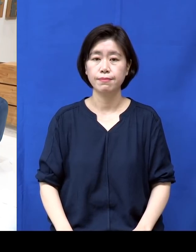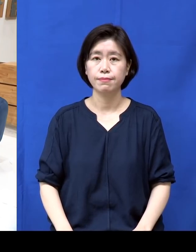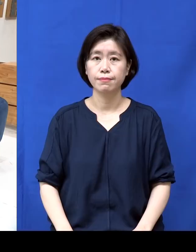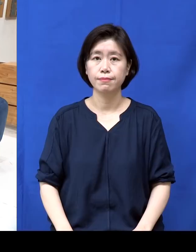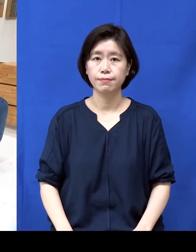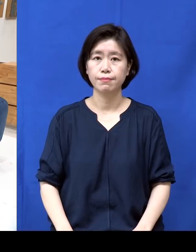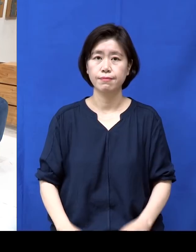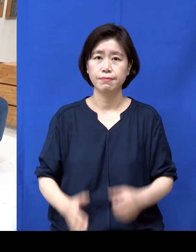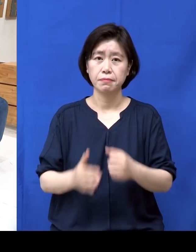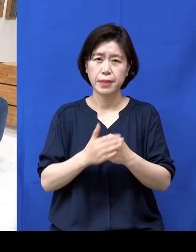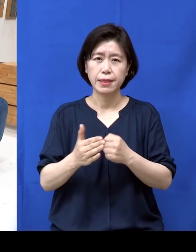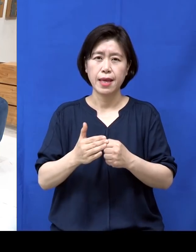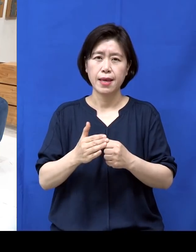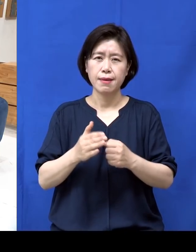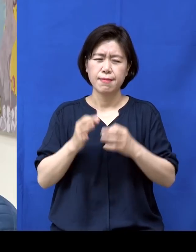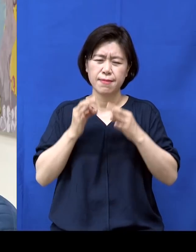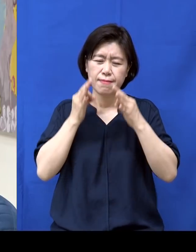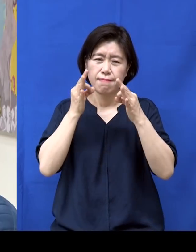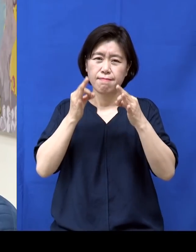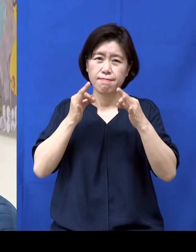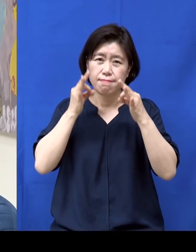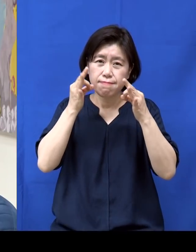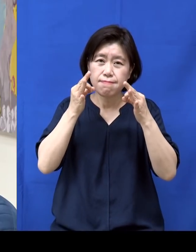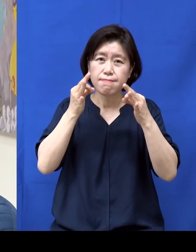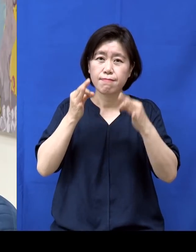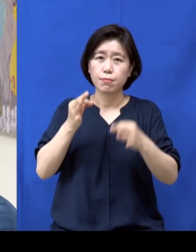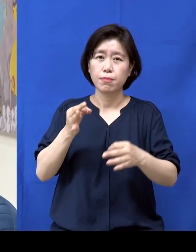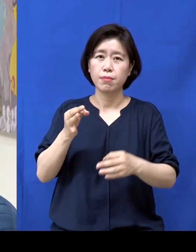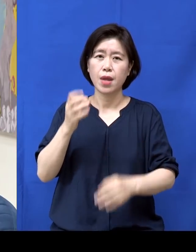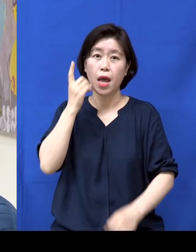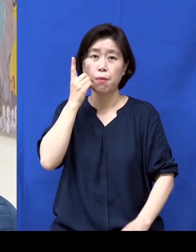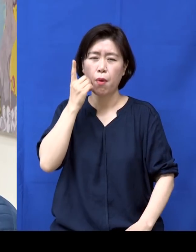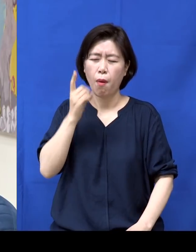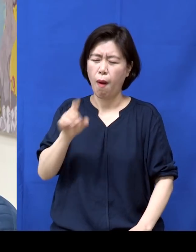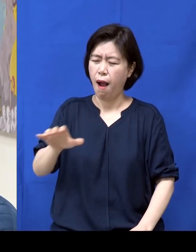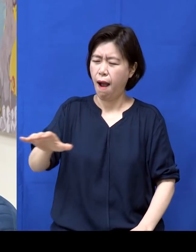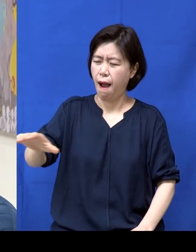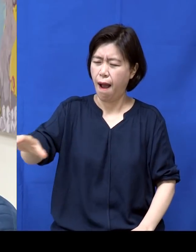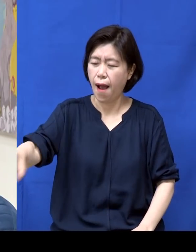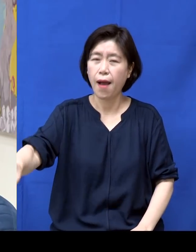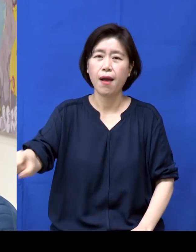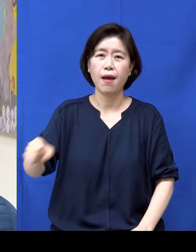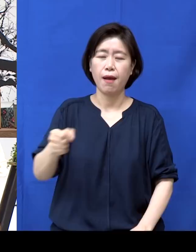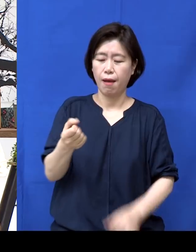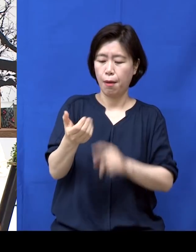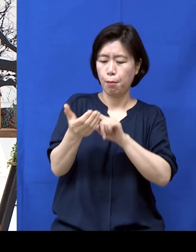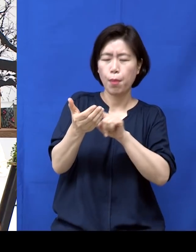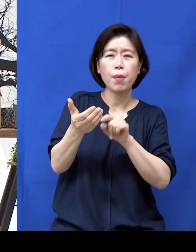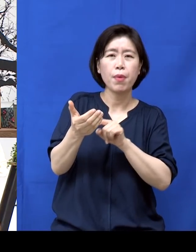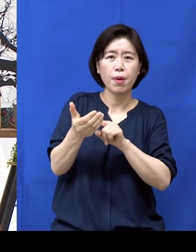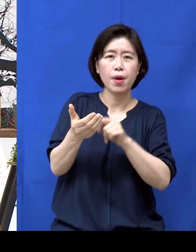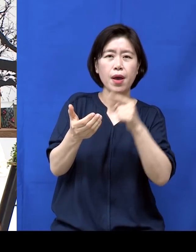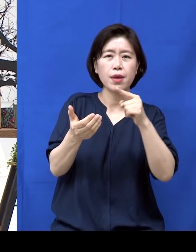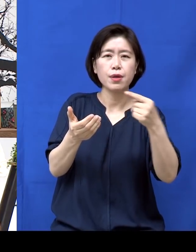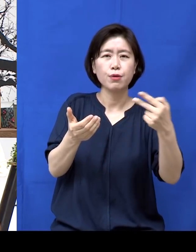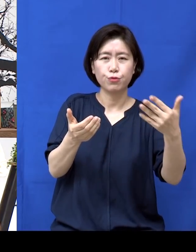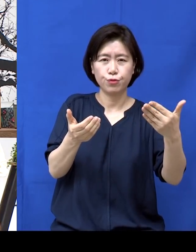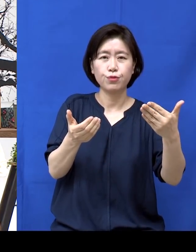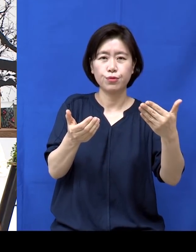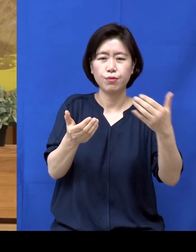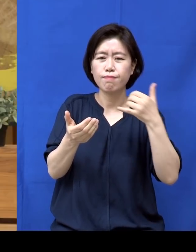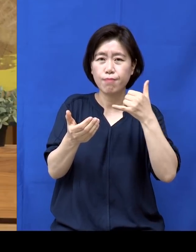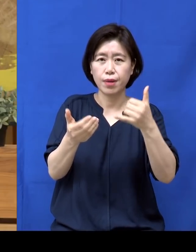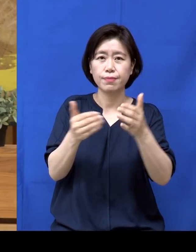속된 말로 죽을 힘을 다해서 손에 쥘 수 있는 핸드폰을 집어서 이제 119에 전화를 하게 된 거죠.